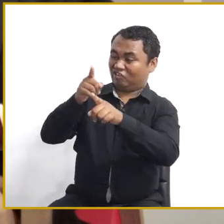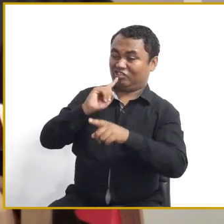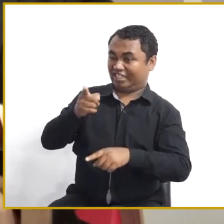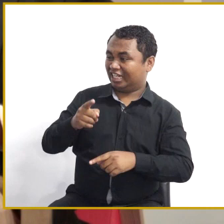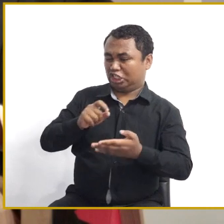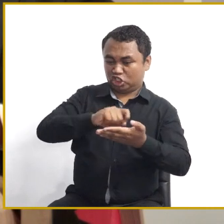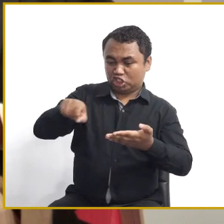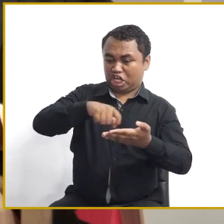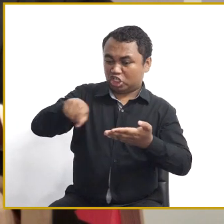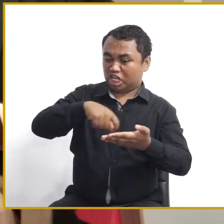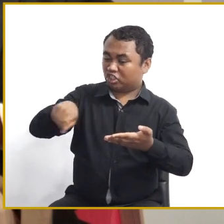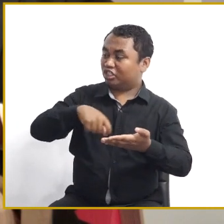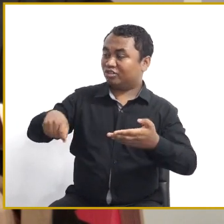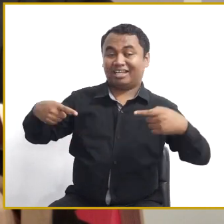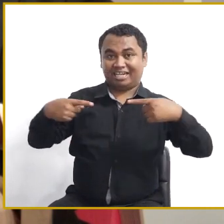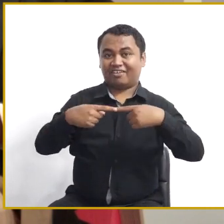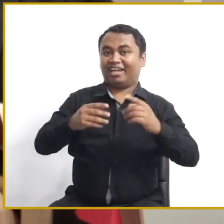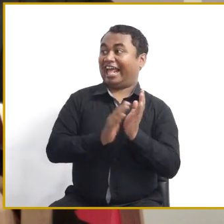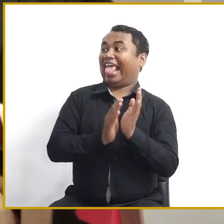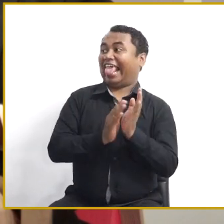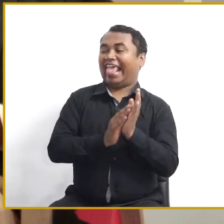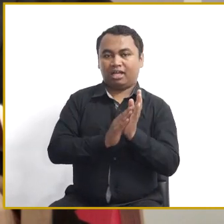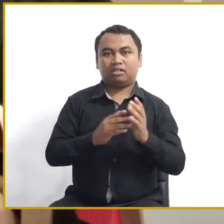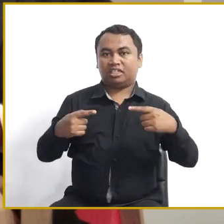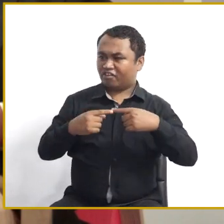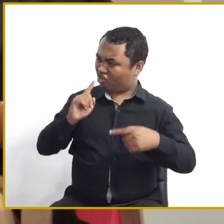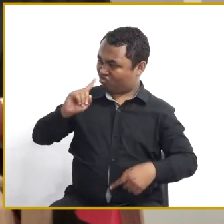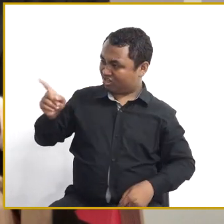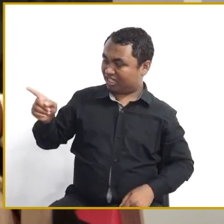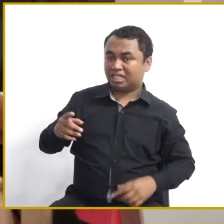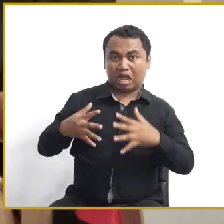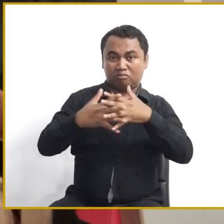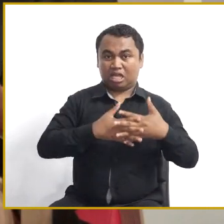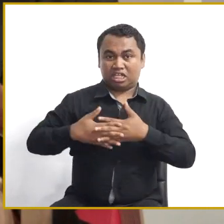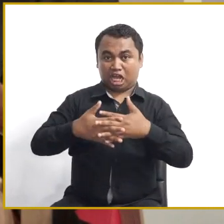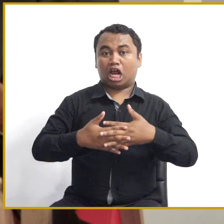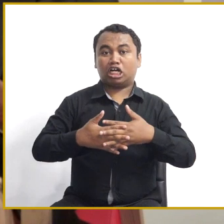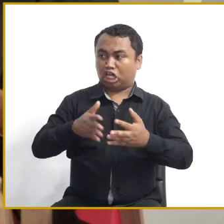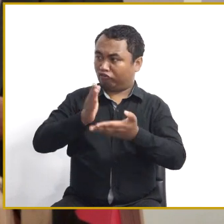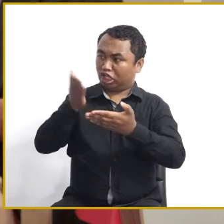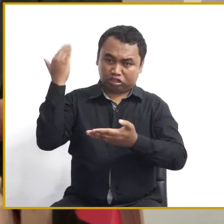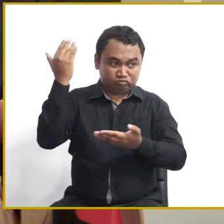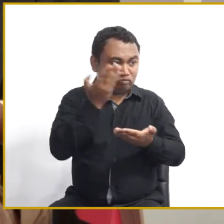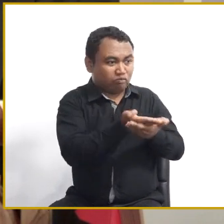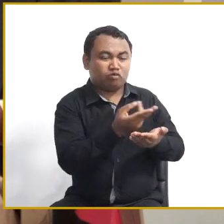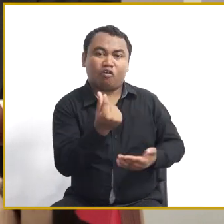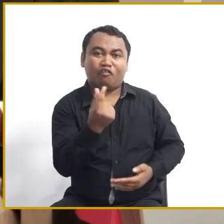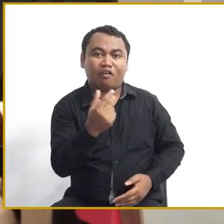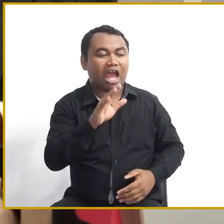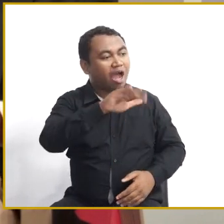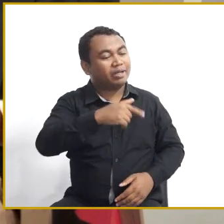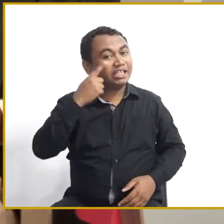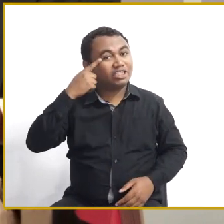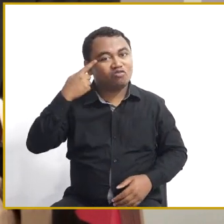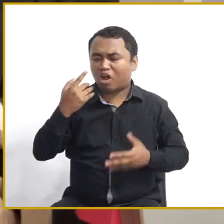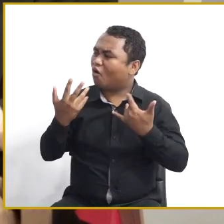hoe trosany natao nefa nitiatiafana be ianao nefa manazava io hoe ny amerikana vo nitrosa vola be tamin'zareo sono ahoana